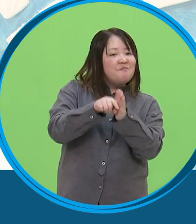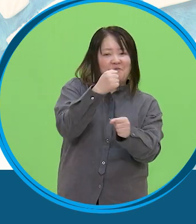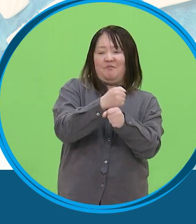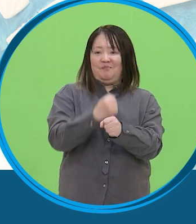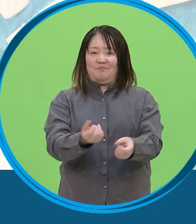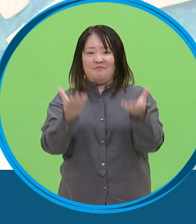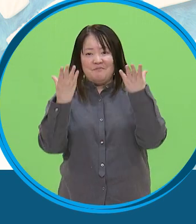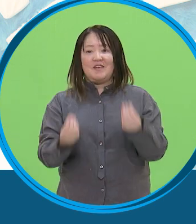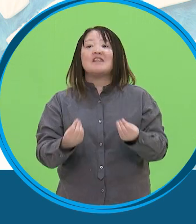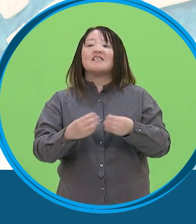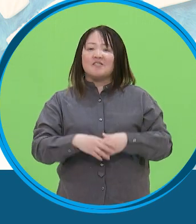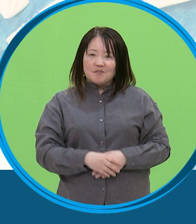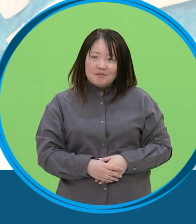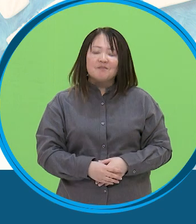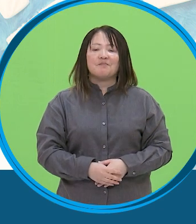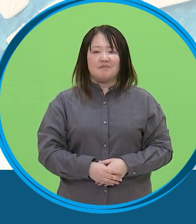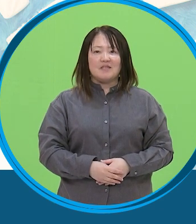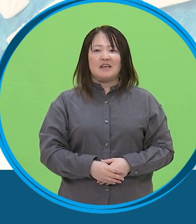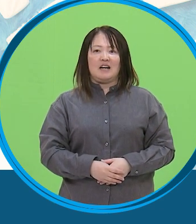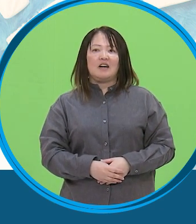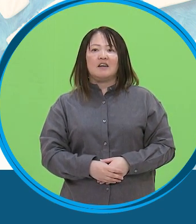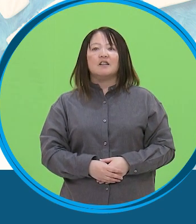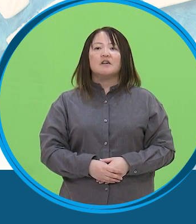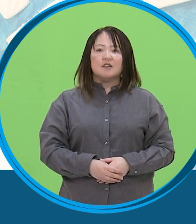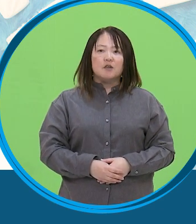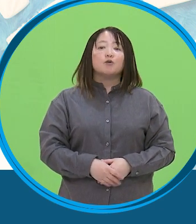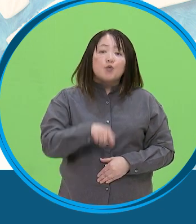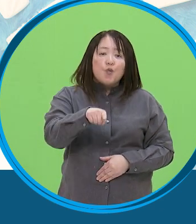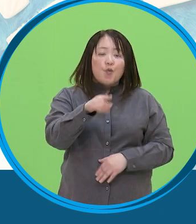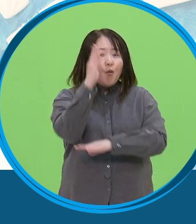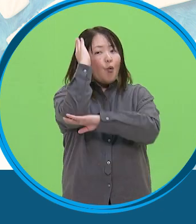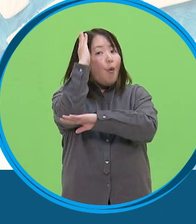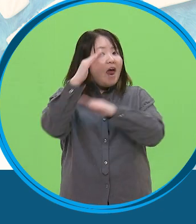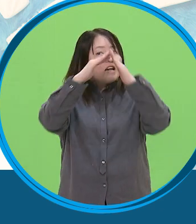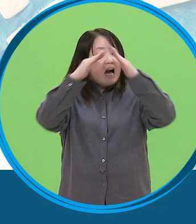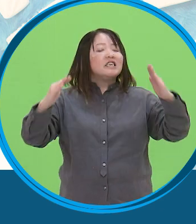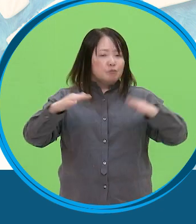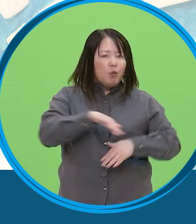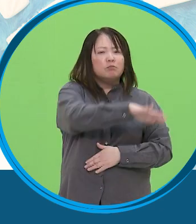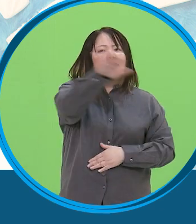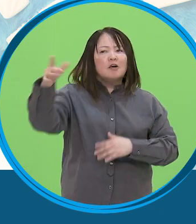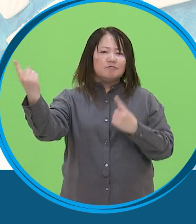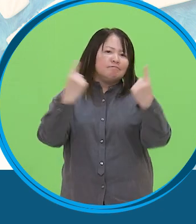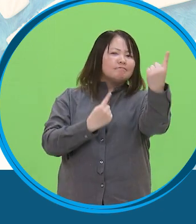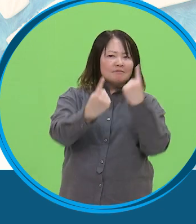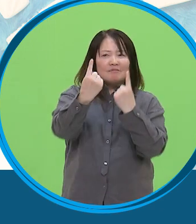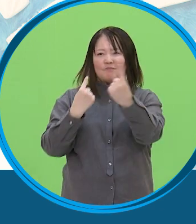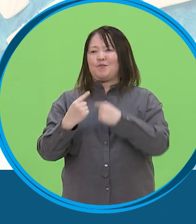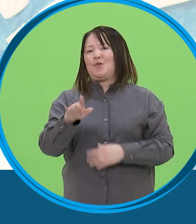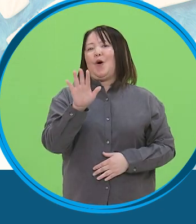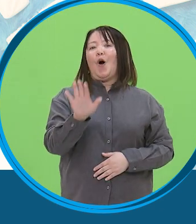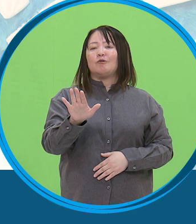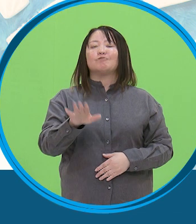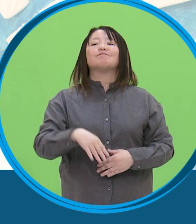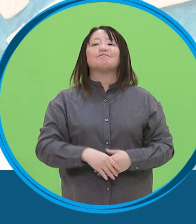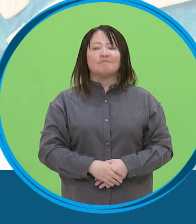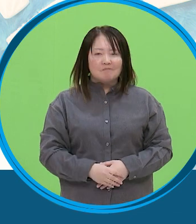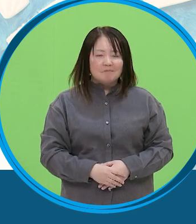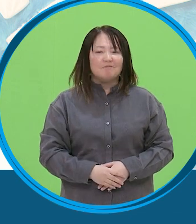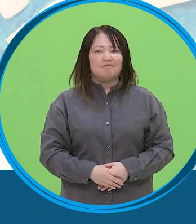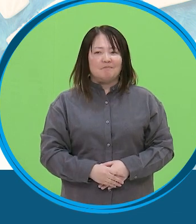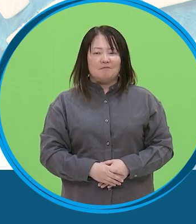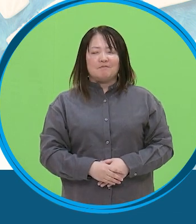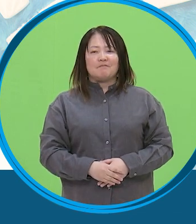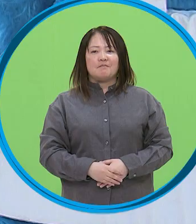い、およそ1年をかけて完成しました。講演会もたくさんの方が来場するなど注目を集めています